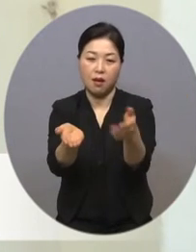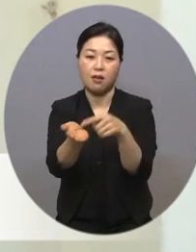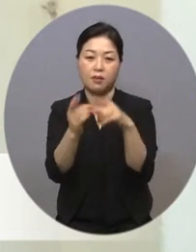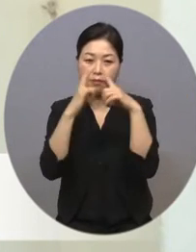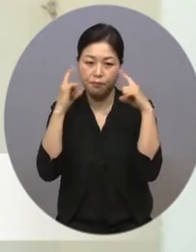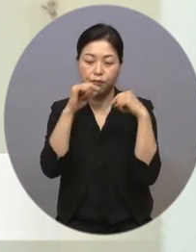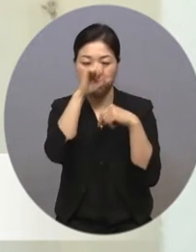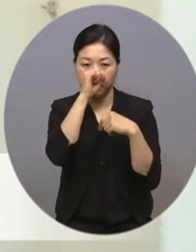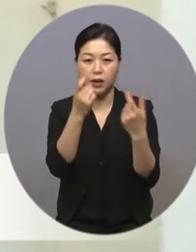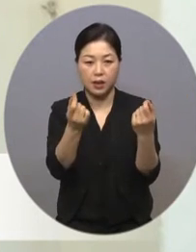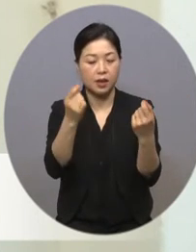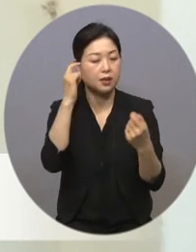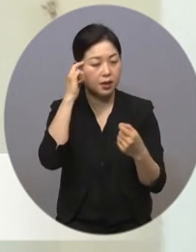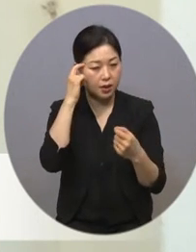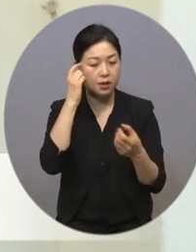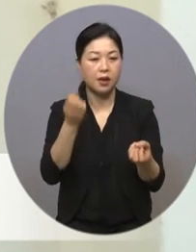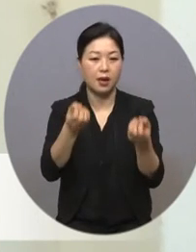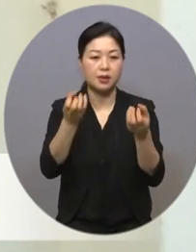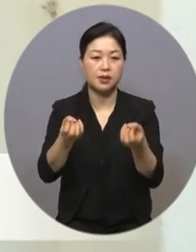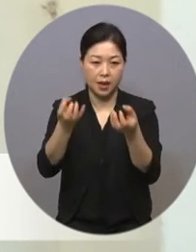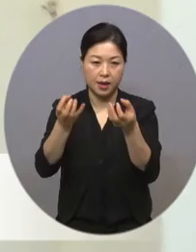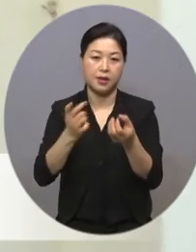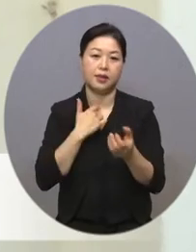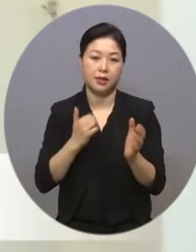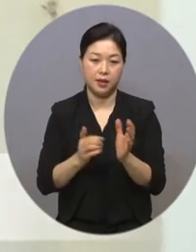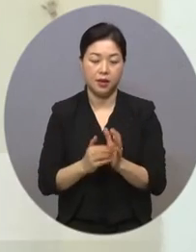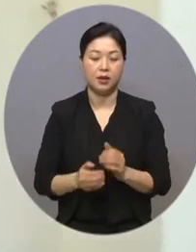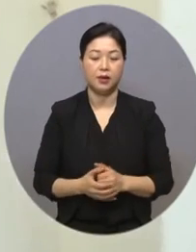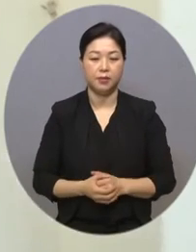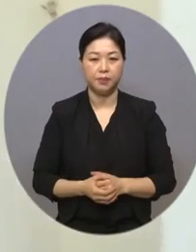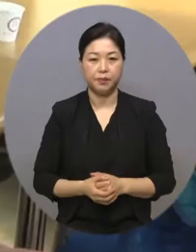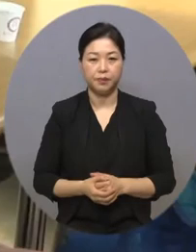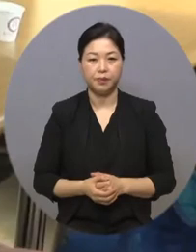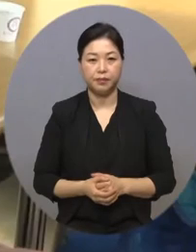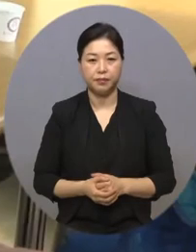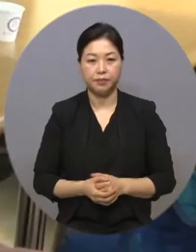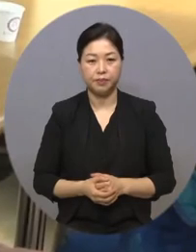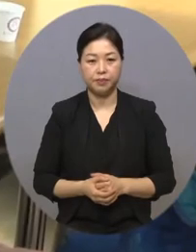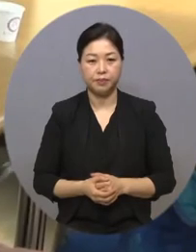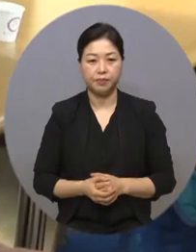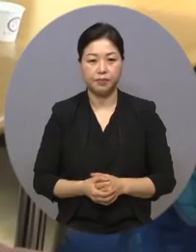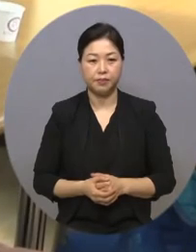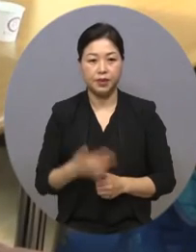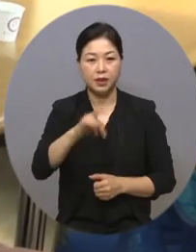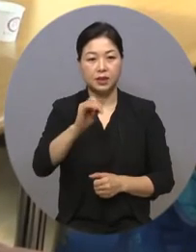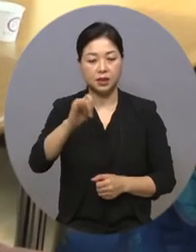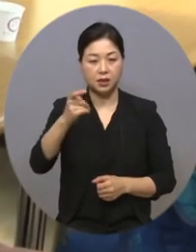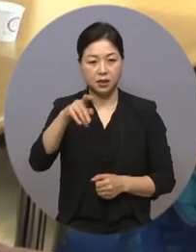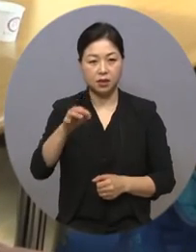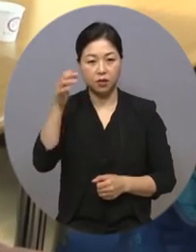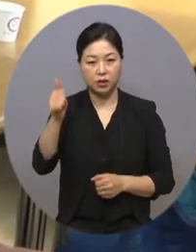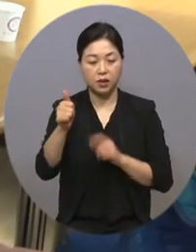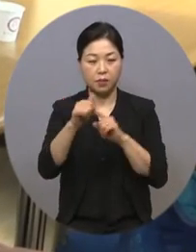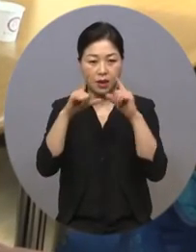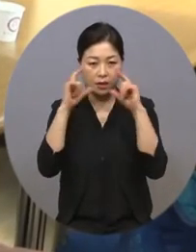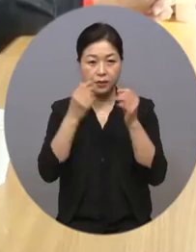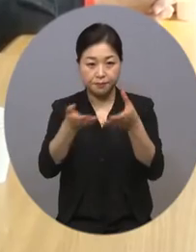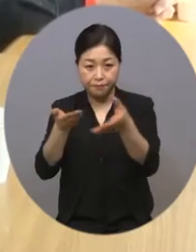사용할 수 있으면 좋을 것 같아서 이런 행사하게 되었습니다. 장지영 회장은 마스크 나눔을